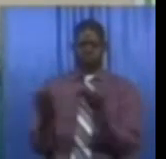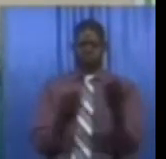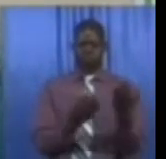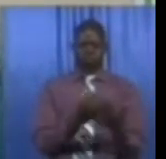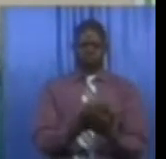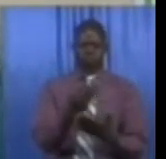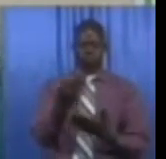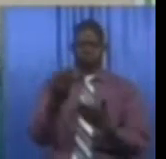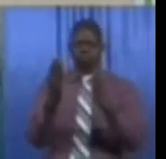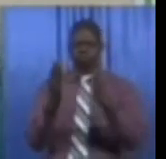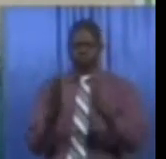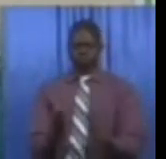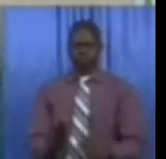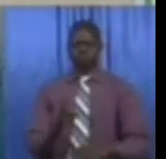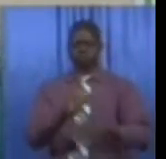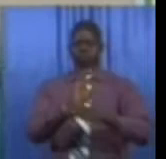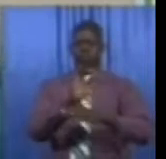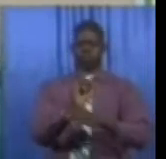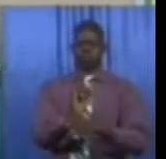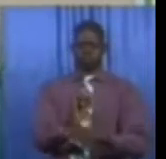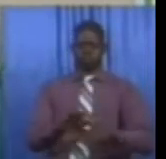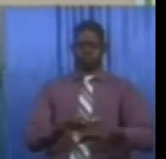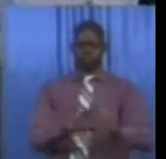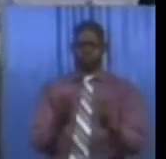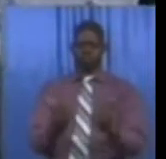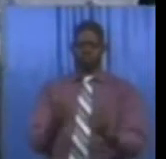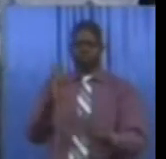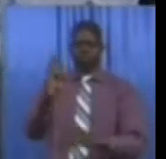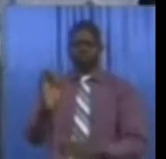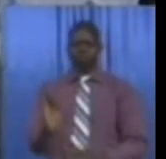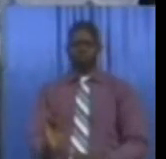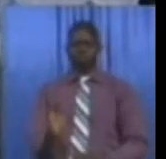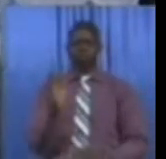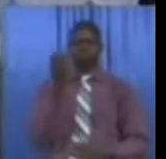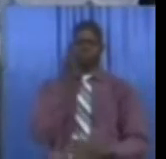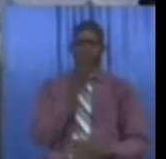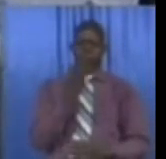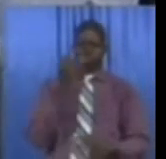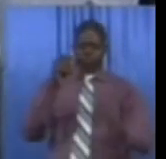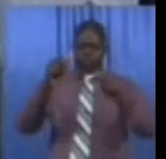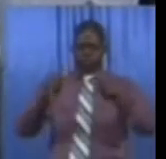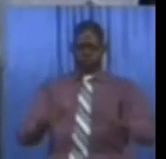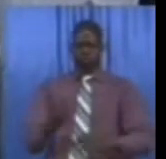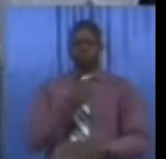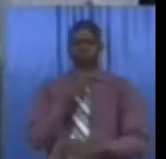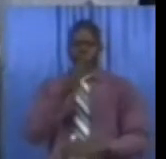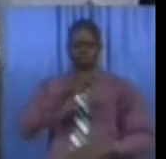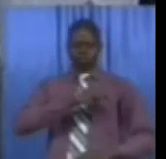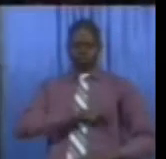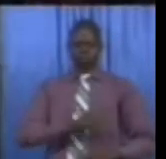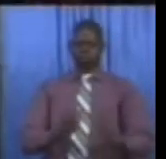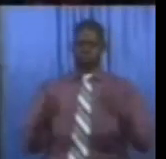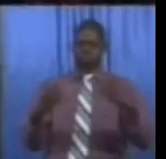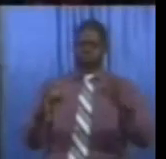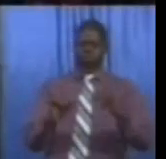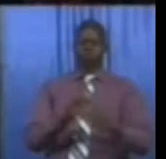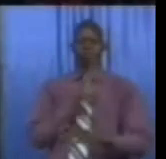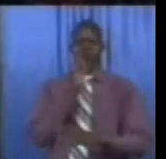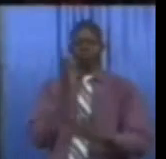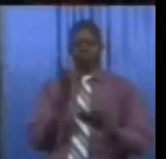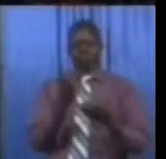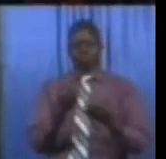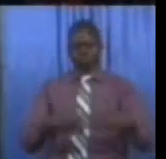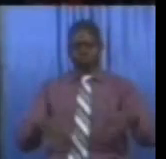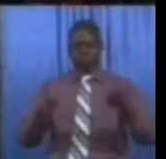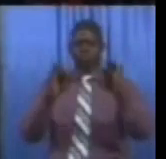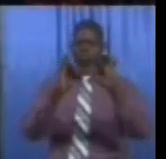investisseurs ivoiriens sur le sol burkinabé. Donc nous pouvons dire que cette mission commerciale a été très fructueuse